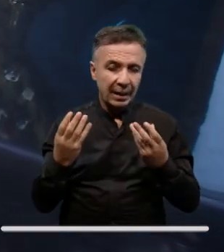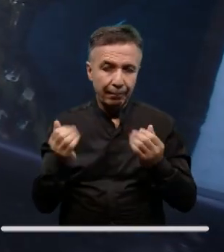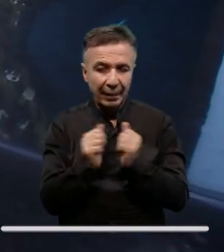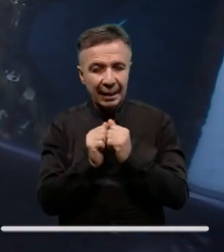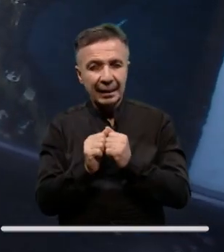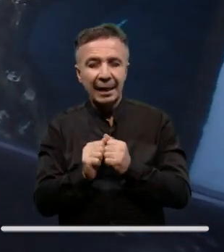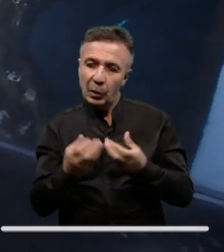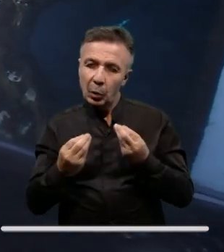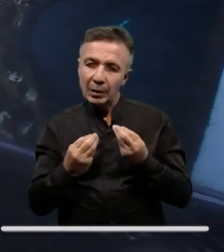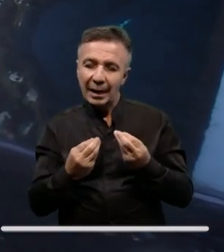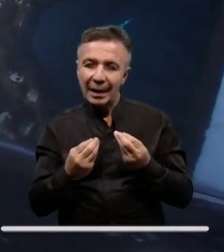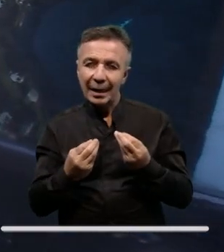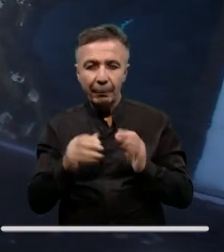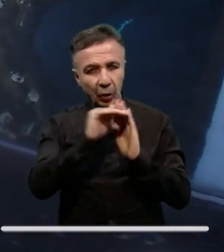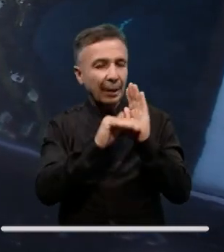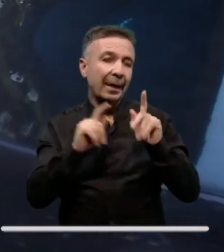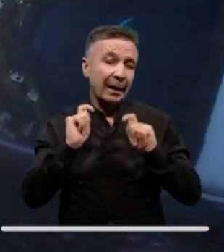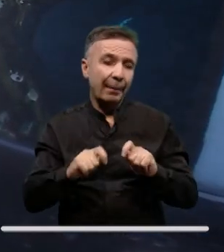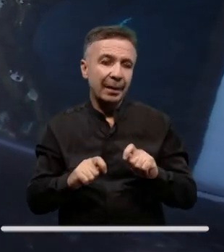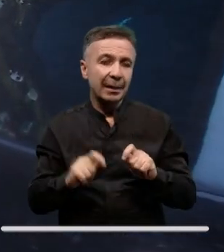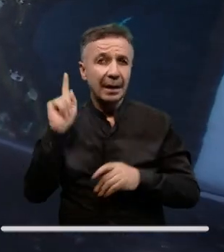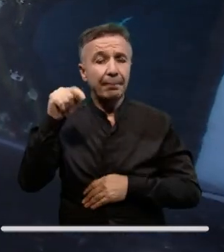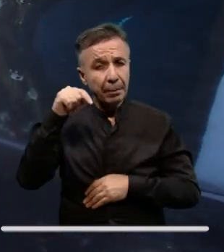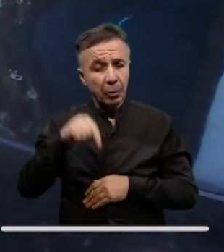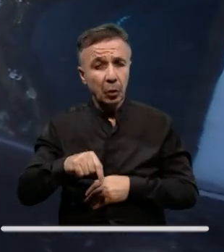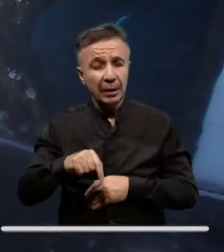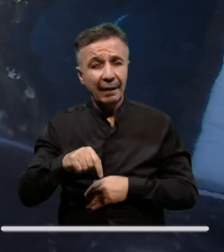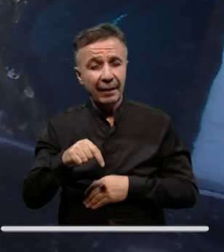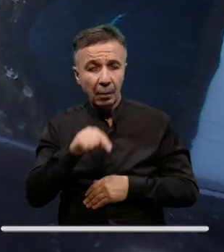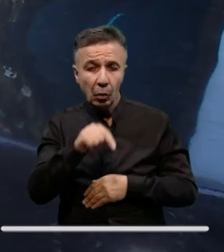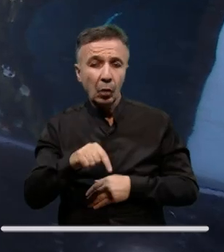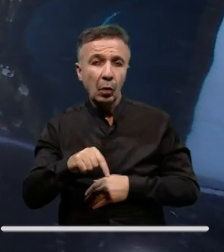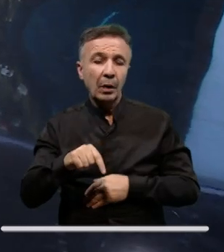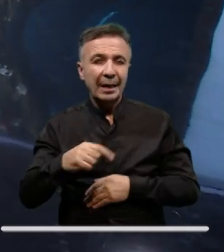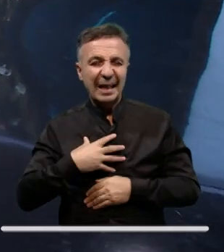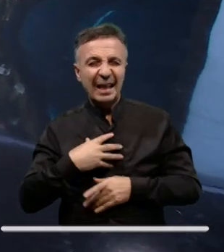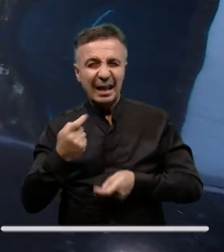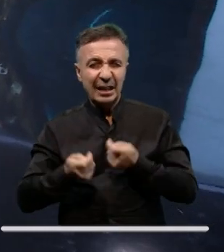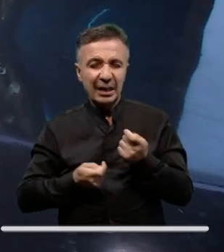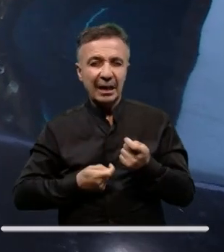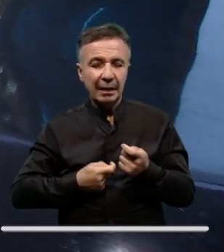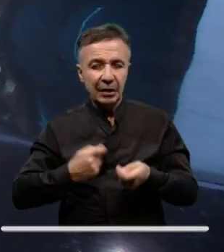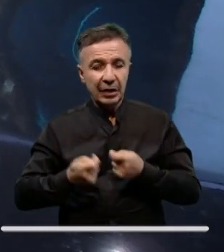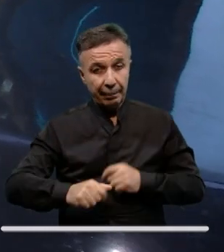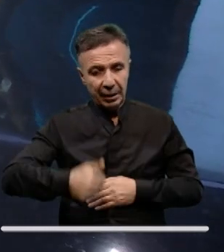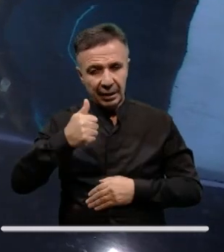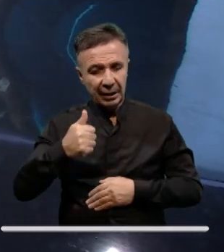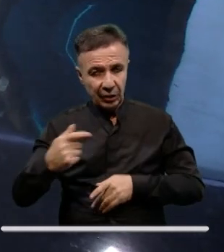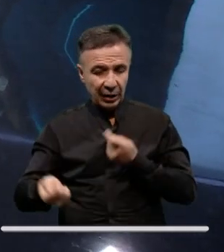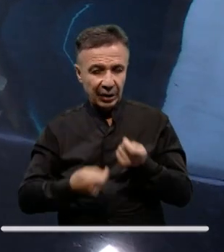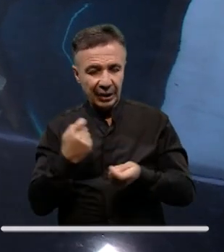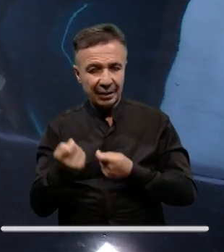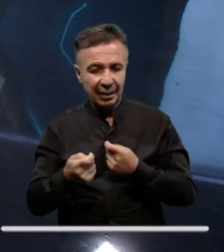yaşayacağız Rabbim bugünden sizlere ve burada çalışan bütün kardeşlerimize Efendim arka